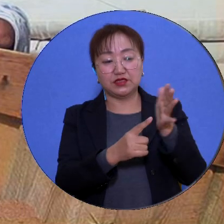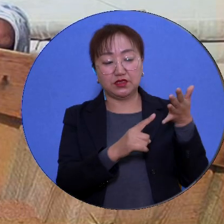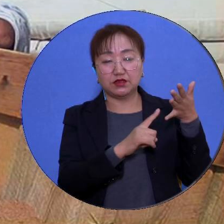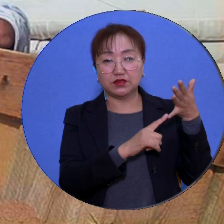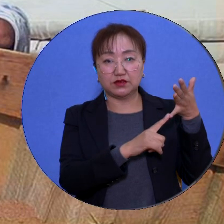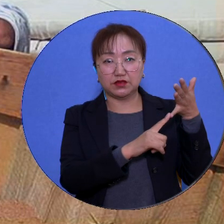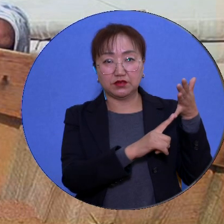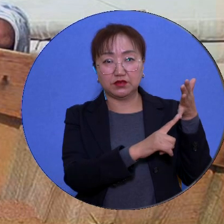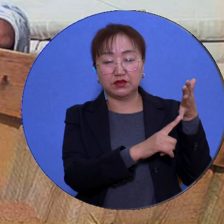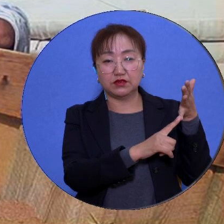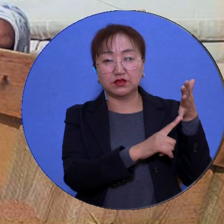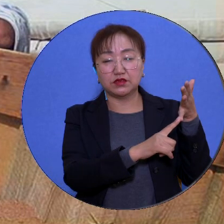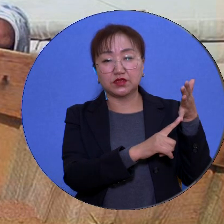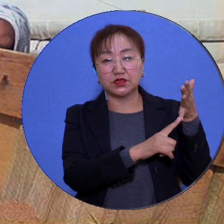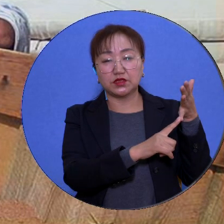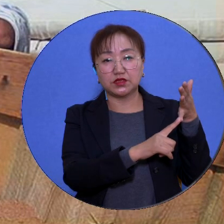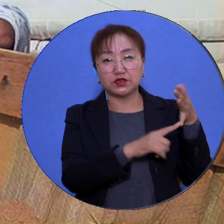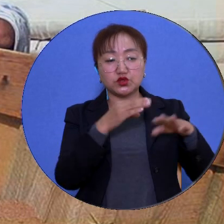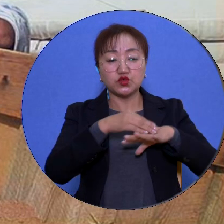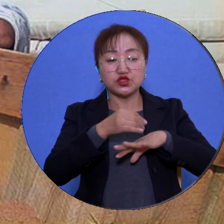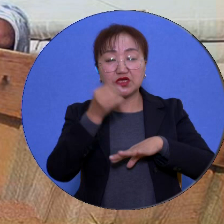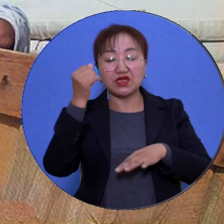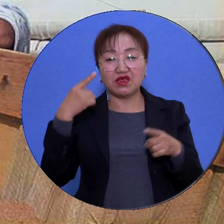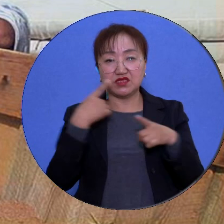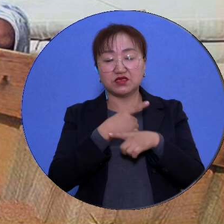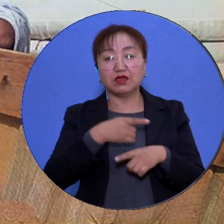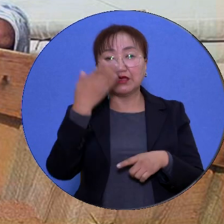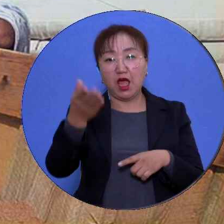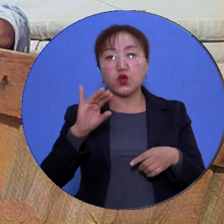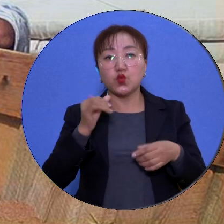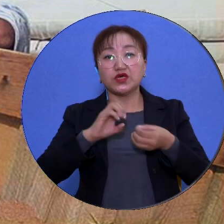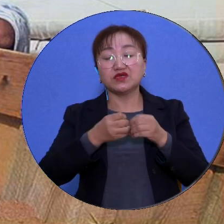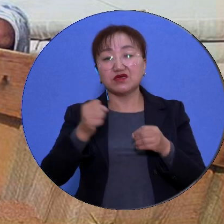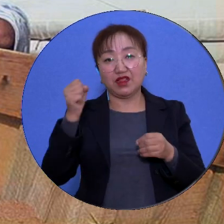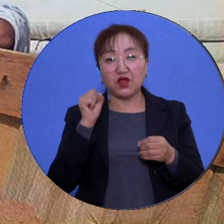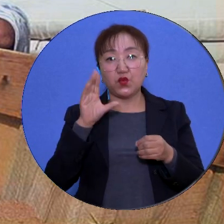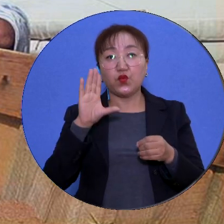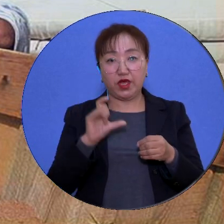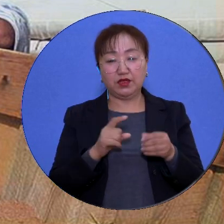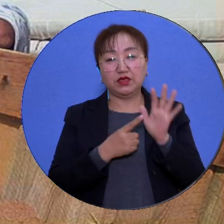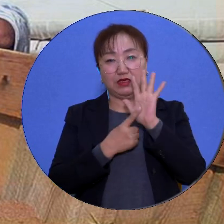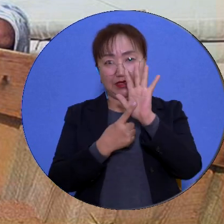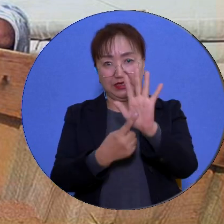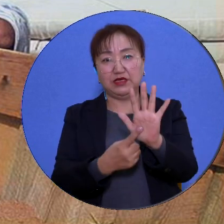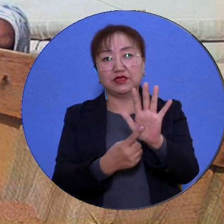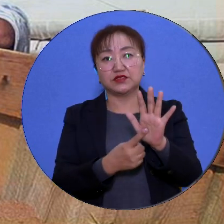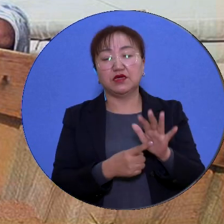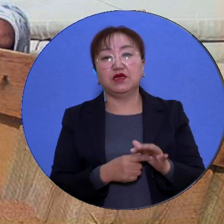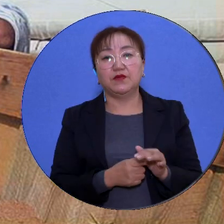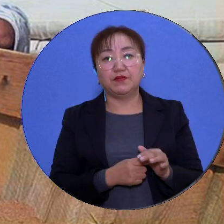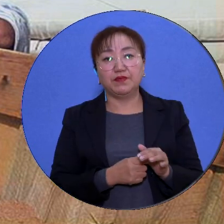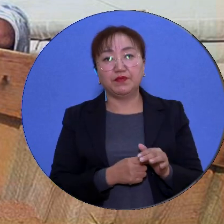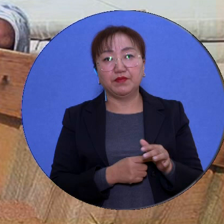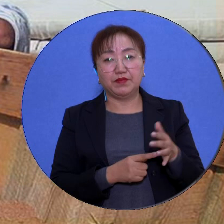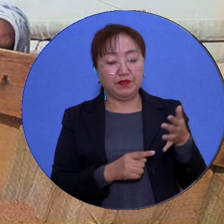ཁནས མེི ལ སུར དེད སྤུས སྤུས སུལ མེད ནས ཤུག སུལ སྤྱེད ཚེད ཁེད དེད པས སྤུ གསུལ